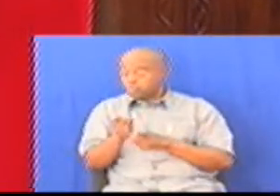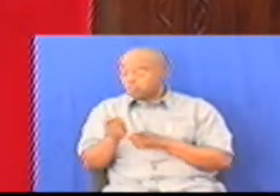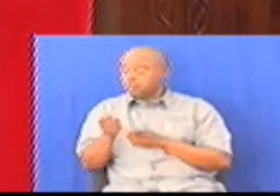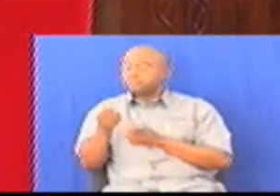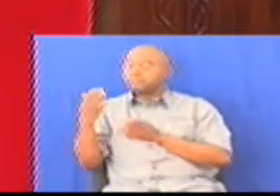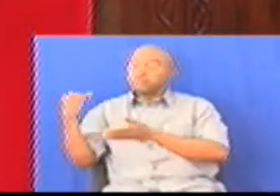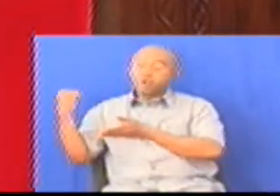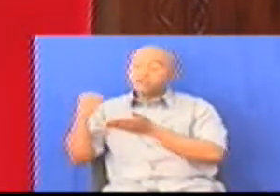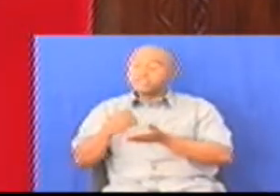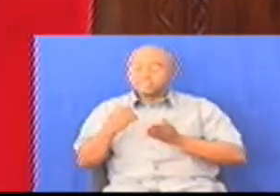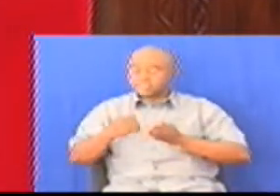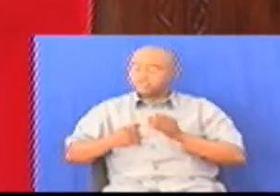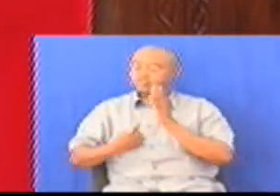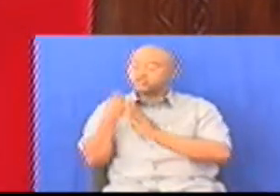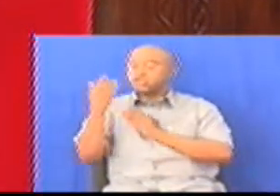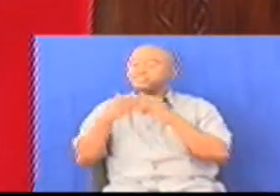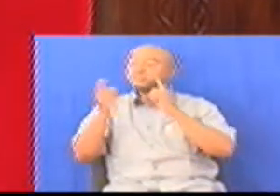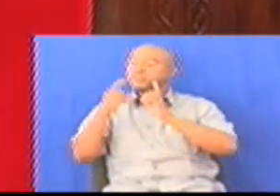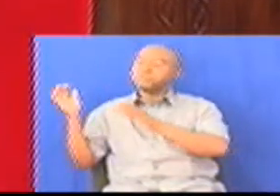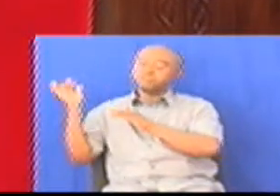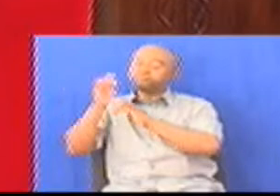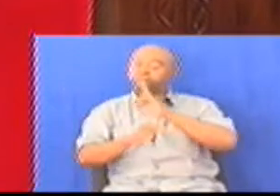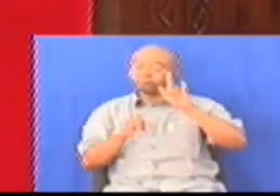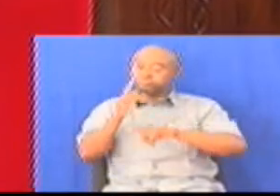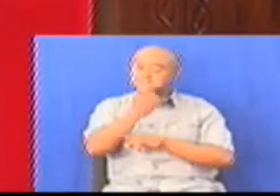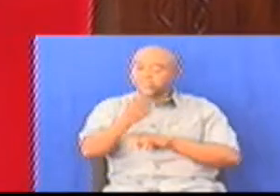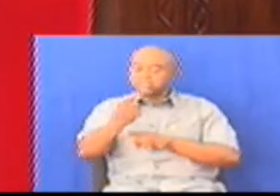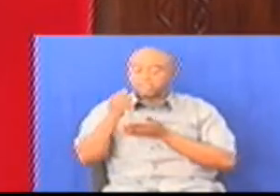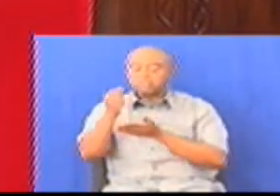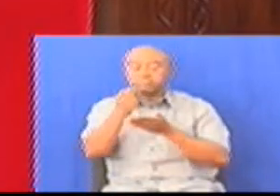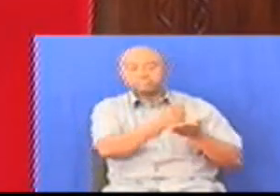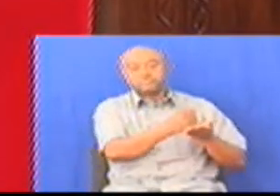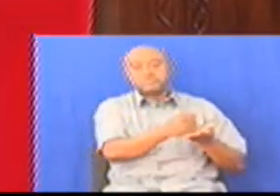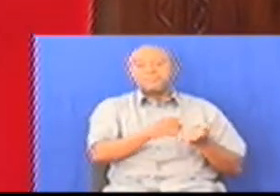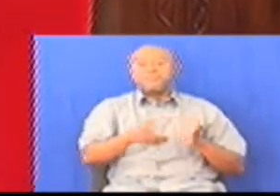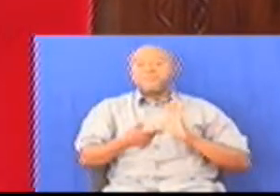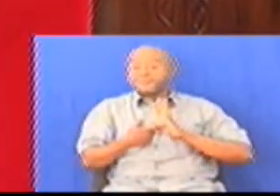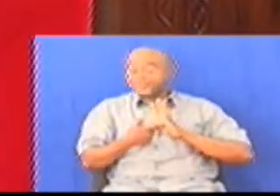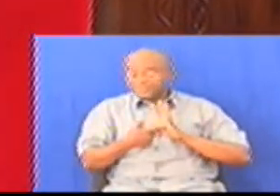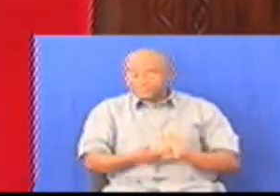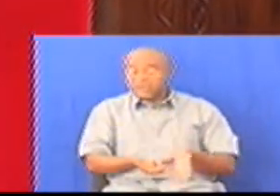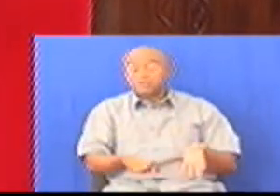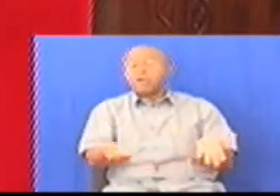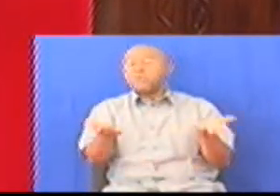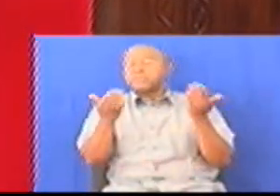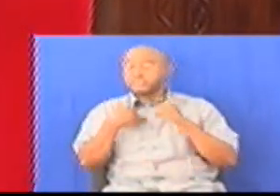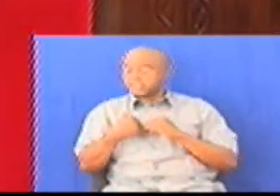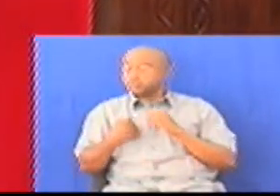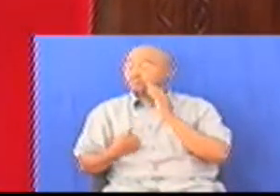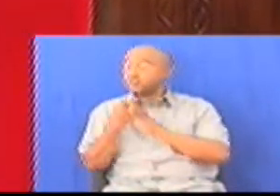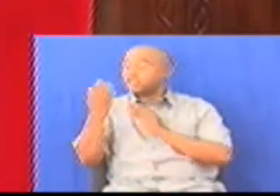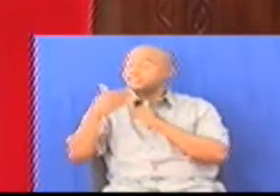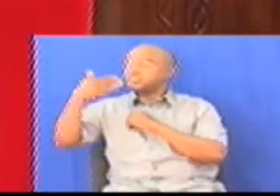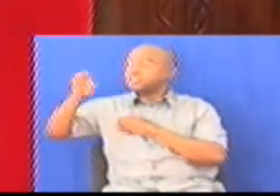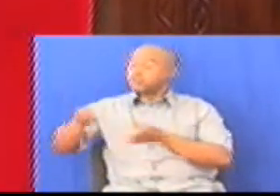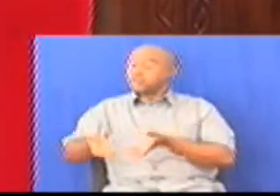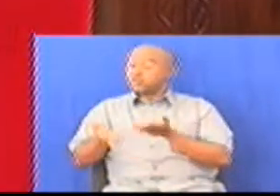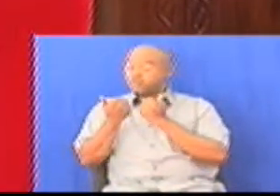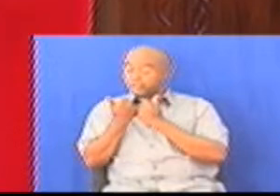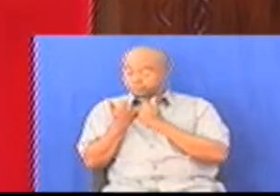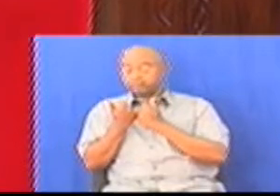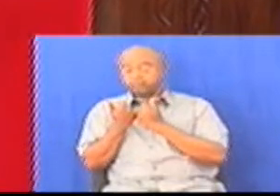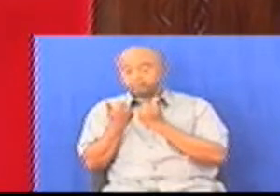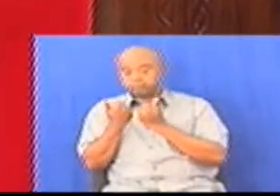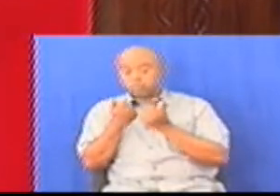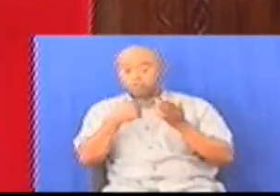zaidi katika kilimo. Hata hivyo, wawekezaji wakubwa wenye uwezo wa kulipia bima ya shughuli zao za kilimo ni wachache. Hivyo kambi rasmi ya